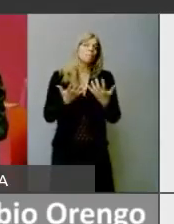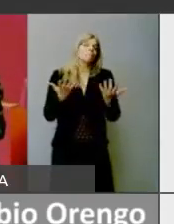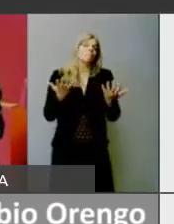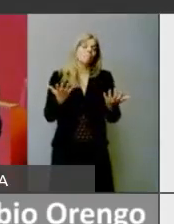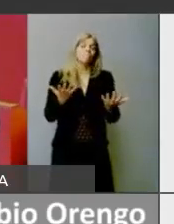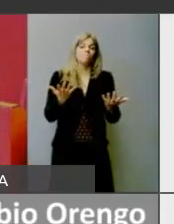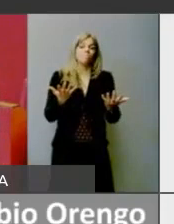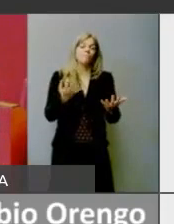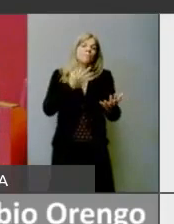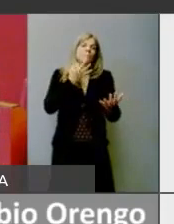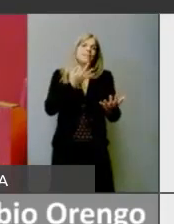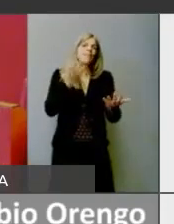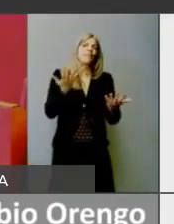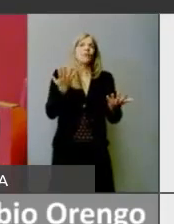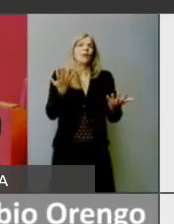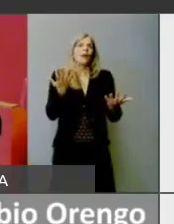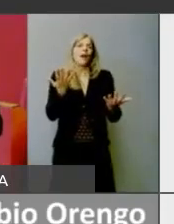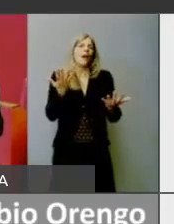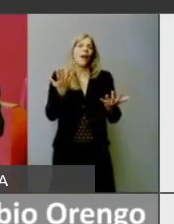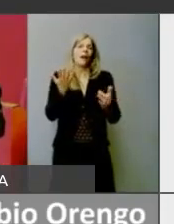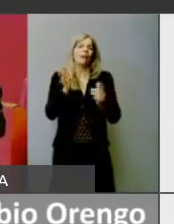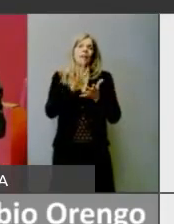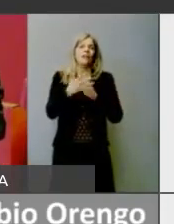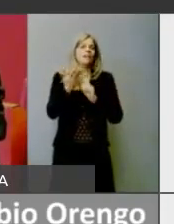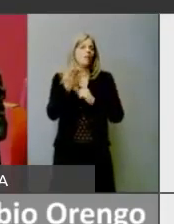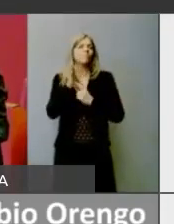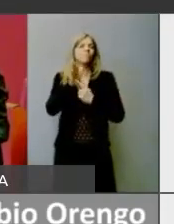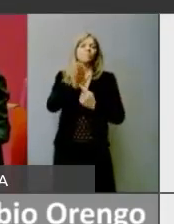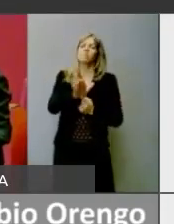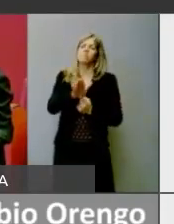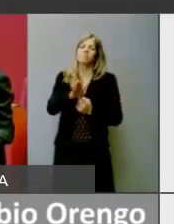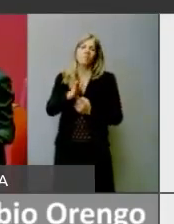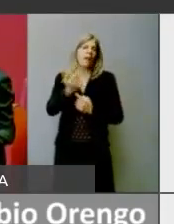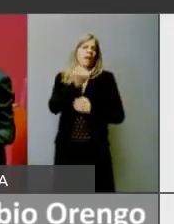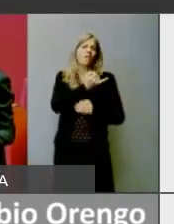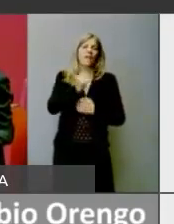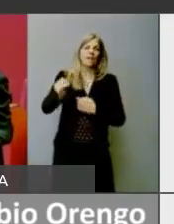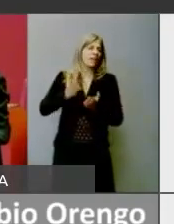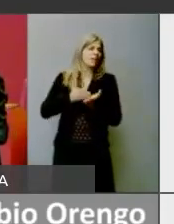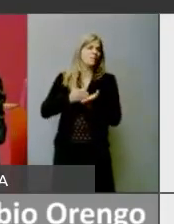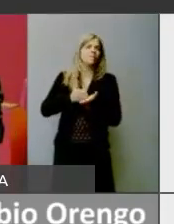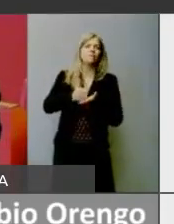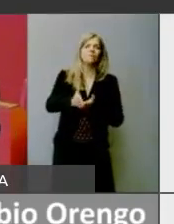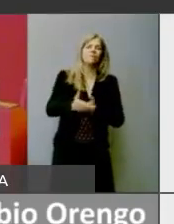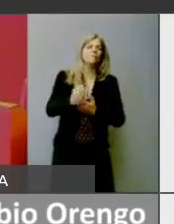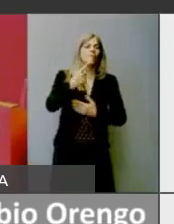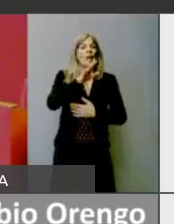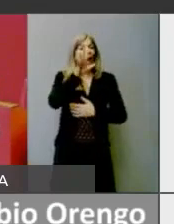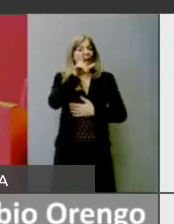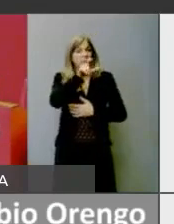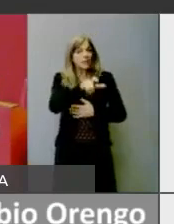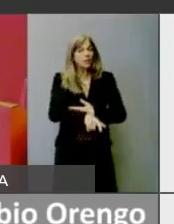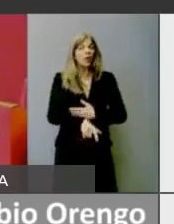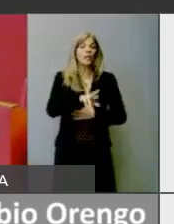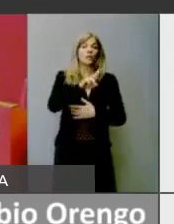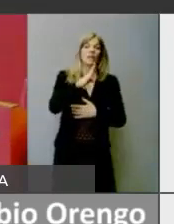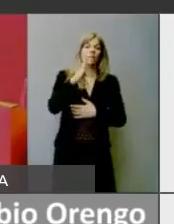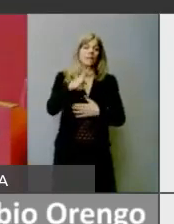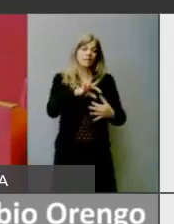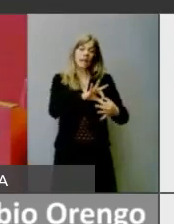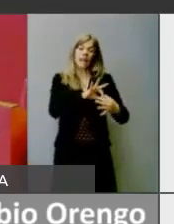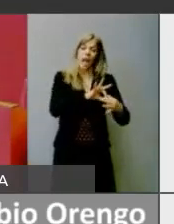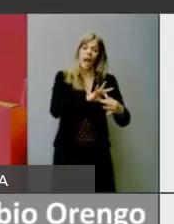evidentemente sarà un segno imperituro della presenza e del legame di Rosanna Benzi non solo con l'ospedale di San